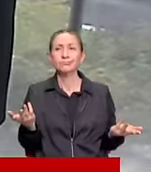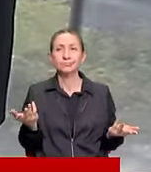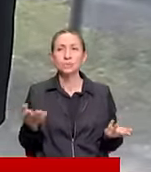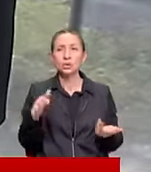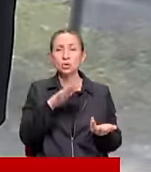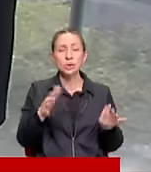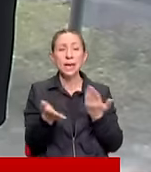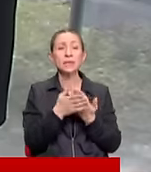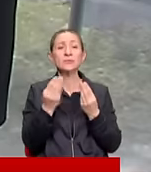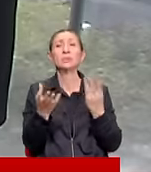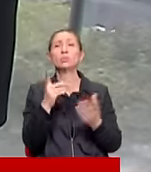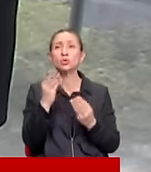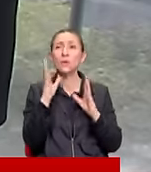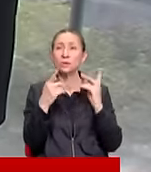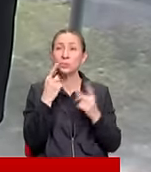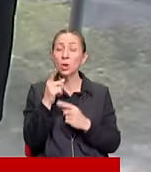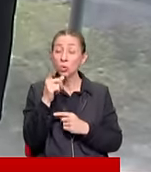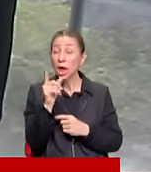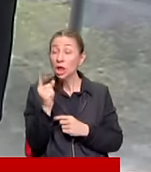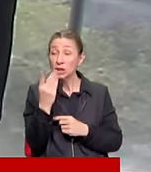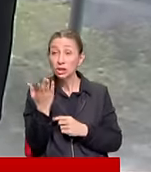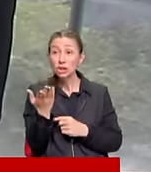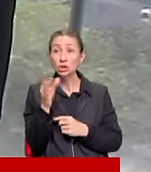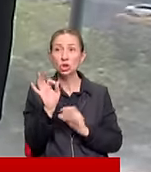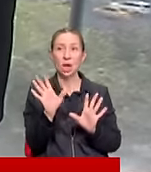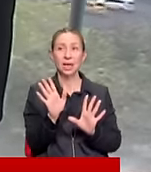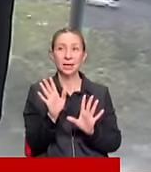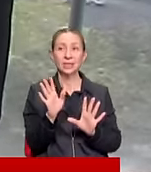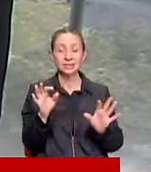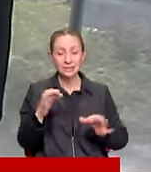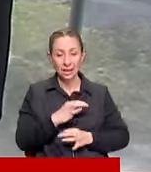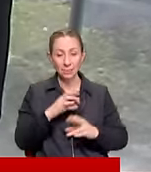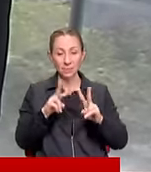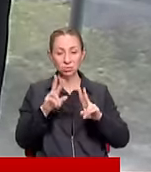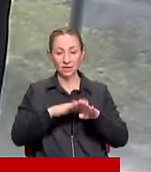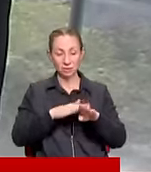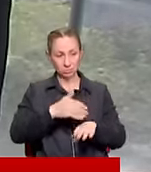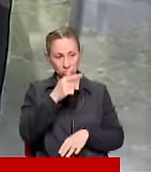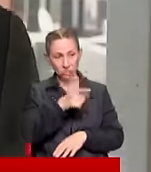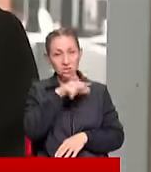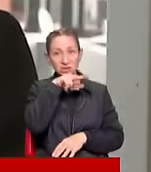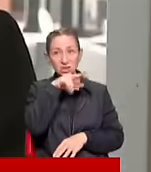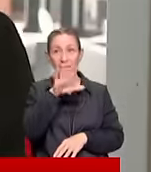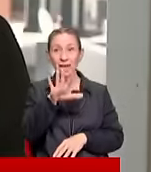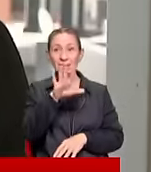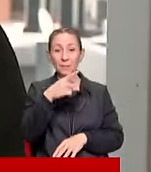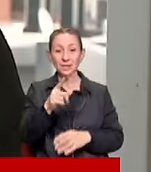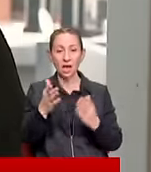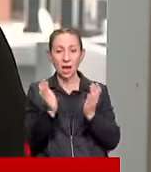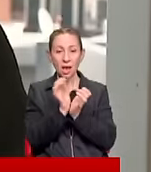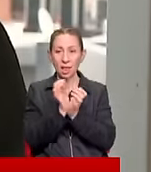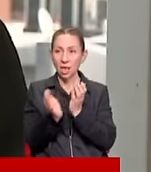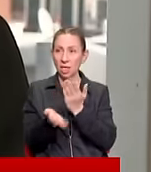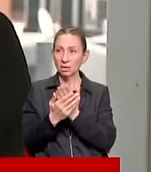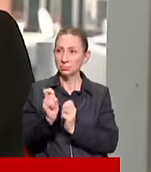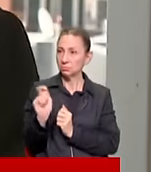Sosyal yardım ulaşmamış mı? Mesela bu da çok konuşuldu. Ya şimdi o da ilginç. Şöyle, Sayın Mansur Yavaş Başkanımız Keçiören'de 50 bin aileye yardım